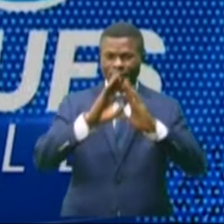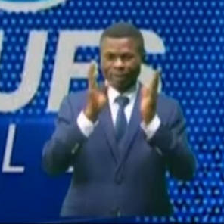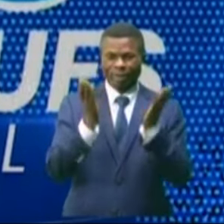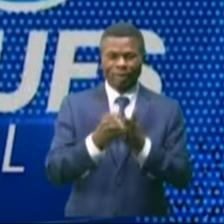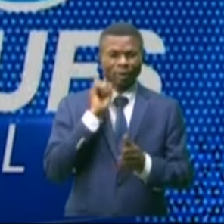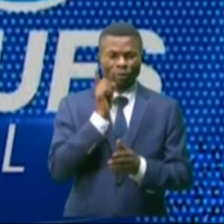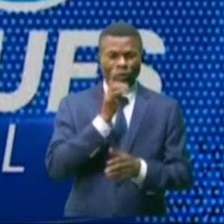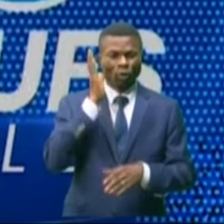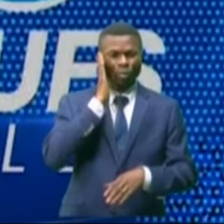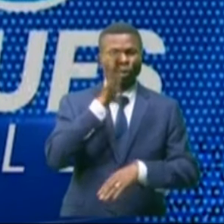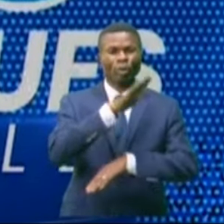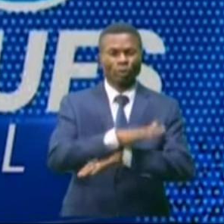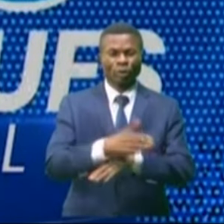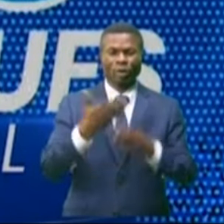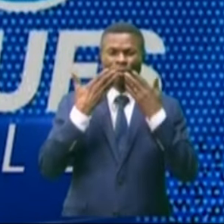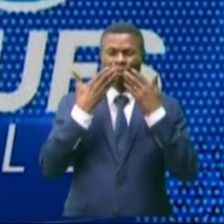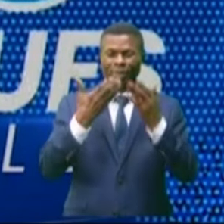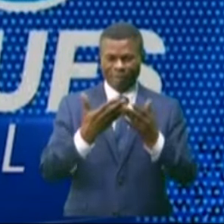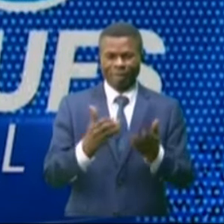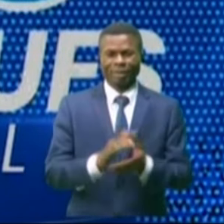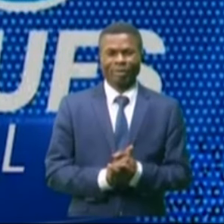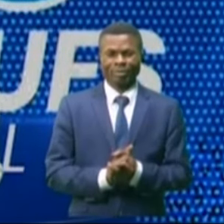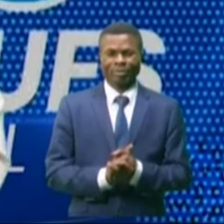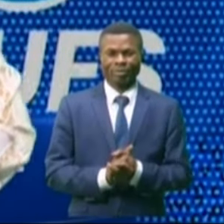tous, bonsoir et bienvenue.